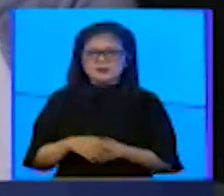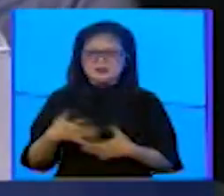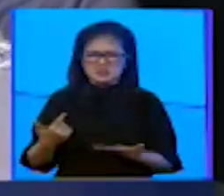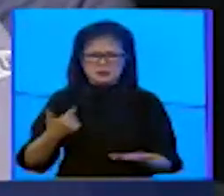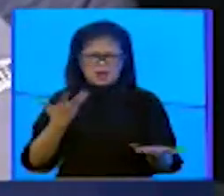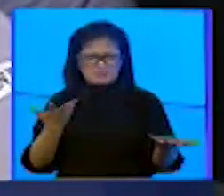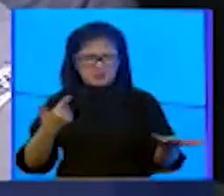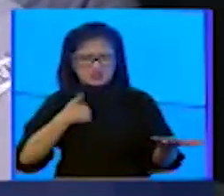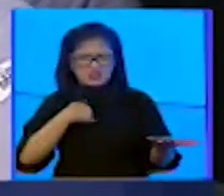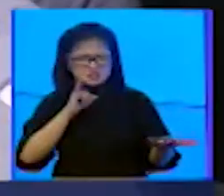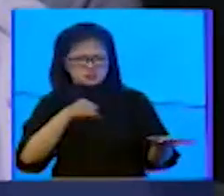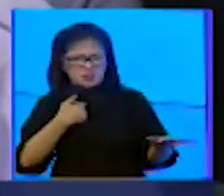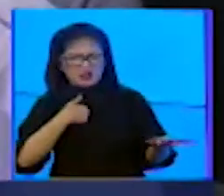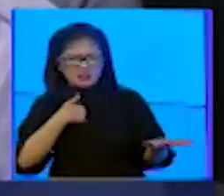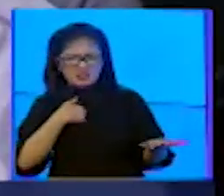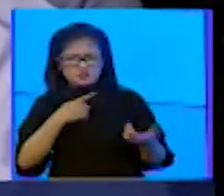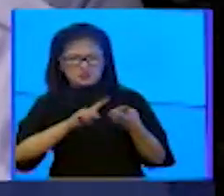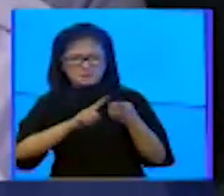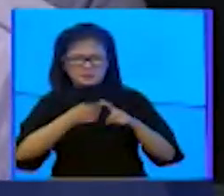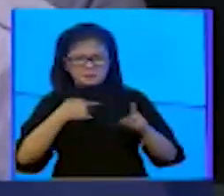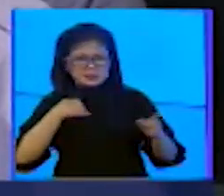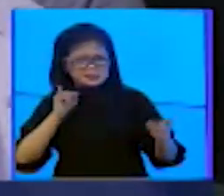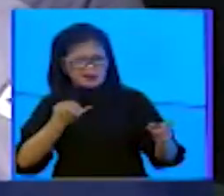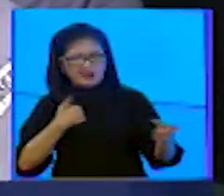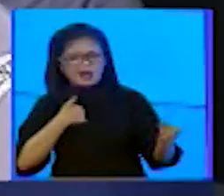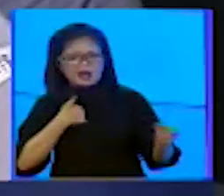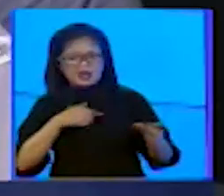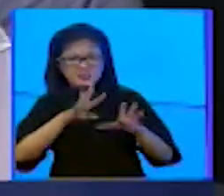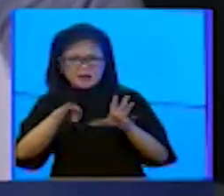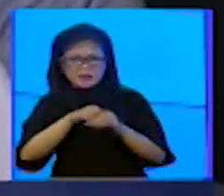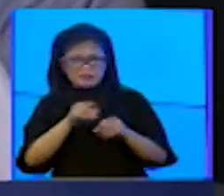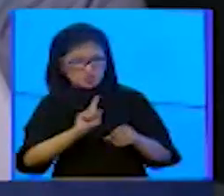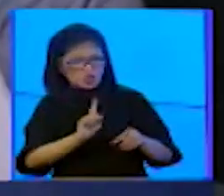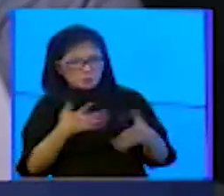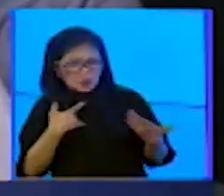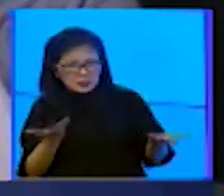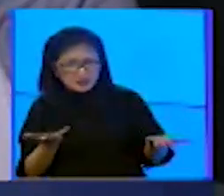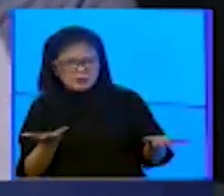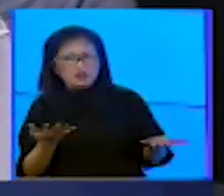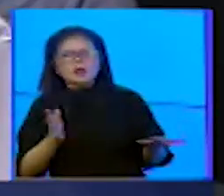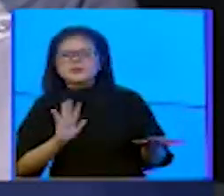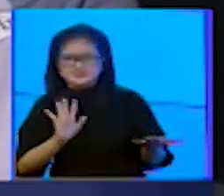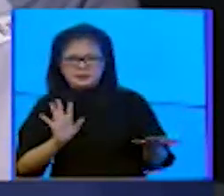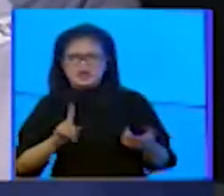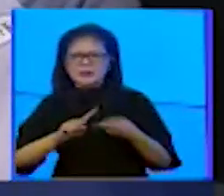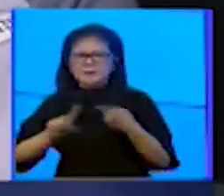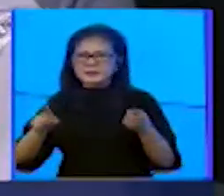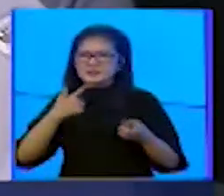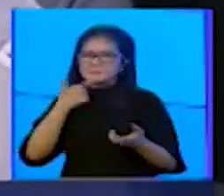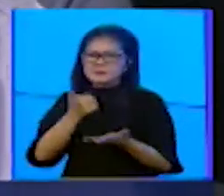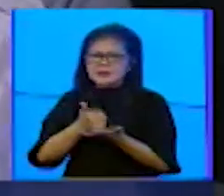Apakah nanti setelah saya menteri, semua teman-teman saya nggak boleh berusaha? Saya pikirkan yang penting bukan itu, yang penting fair trade-nya,